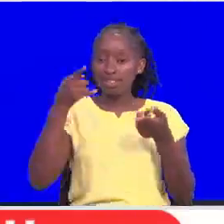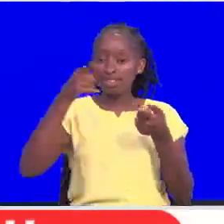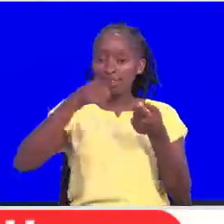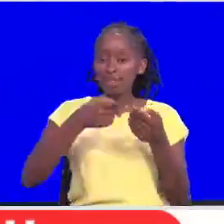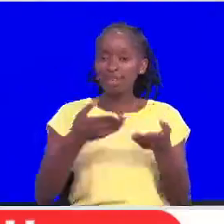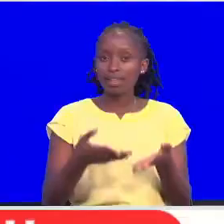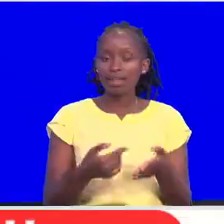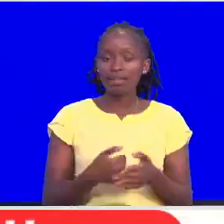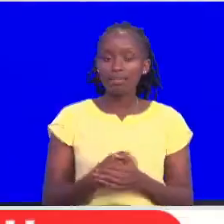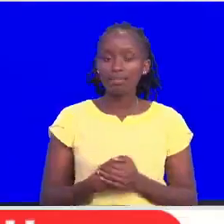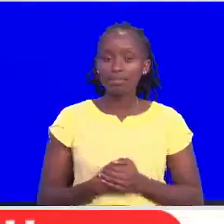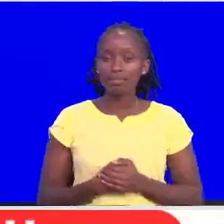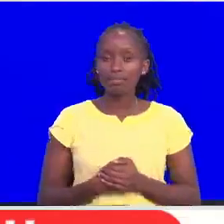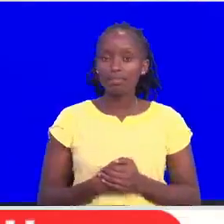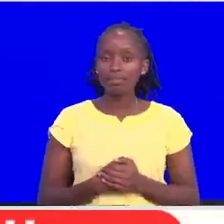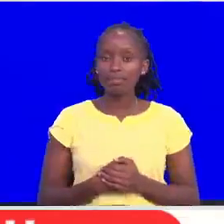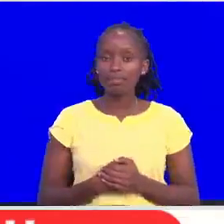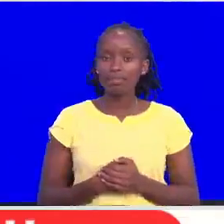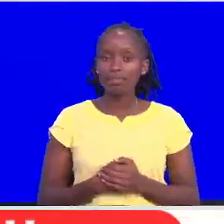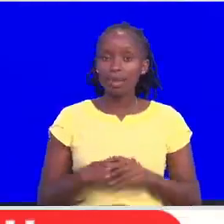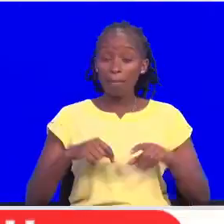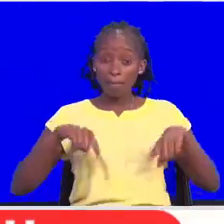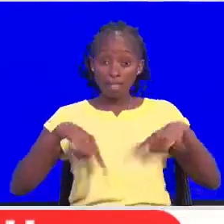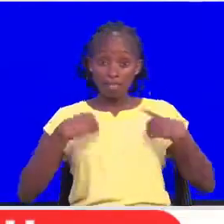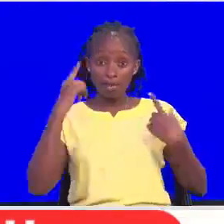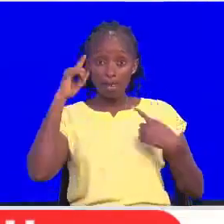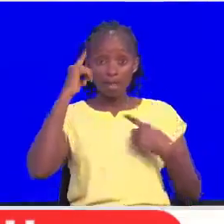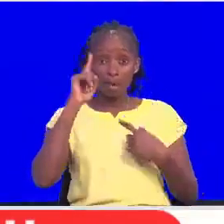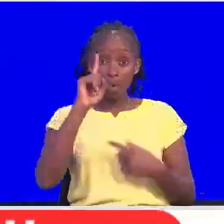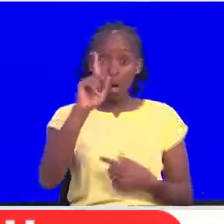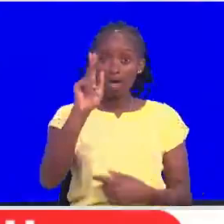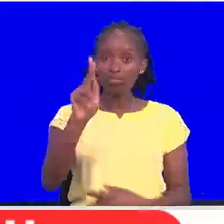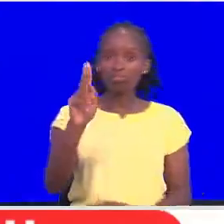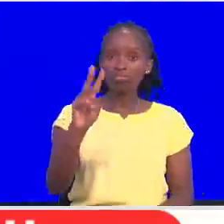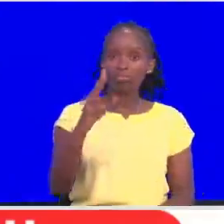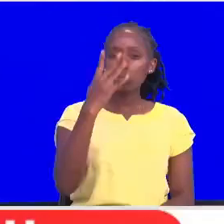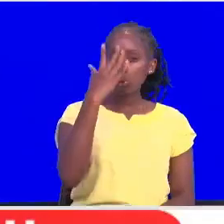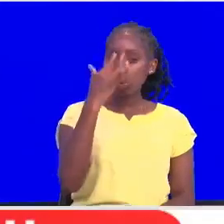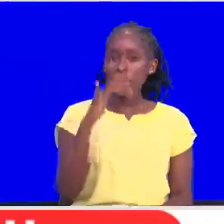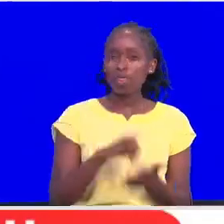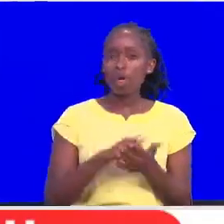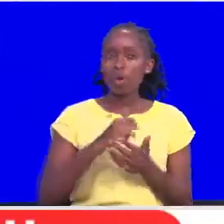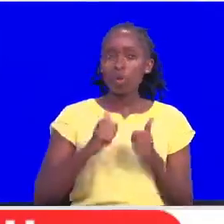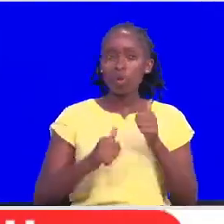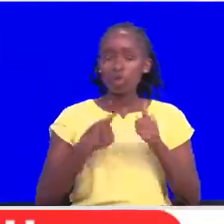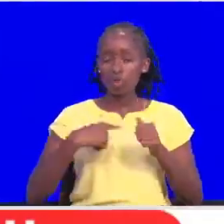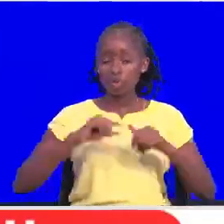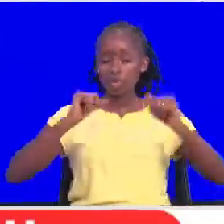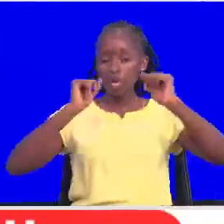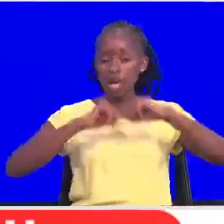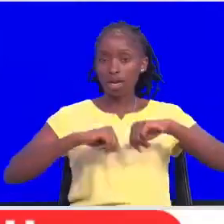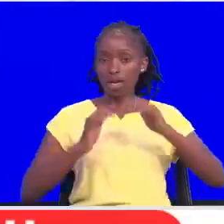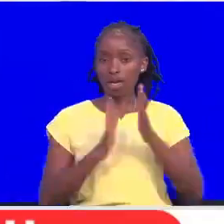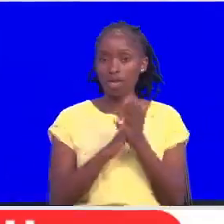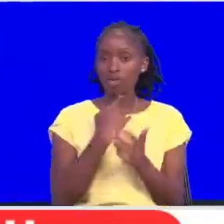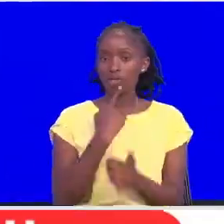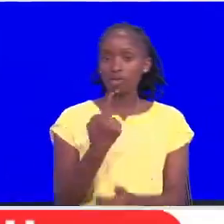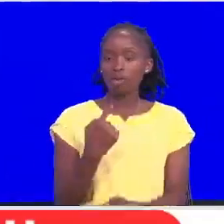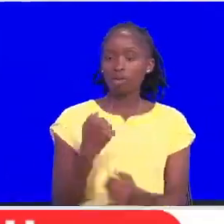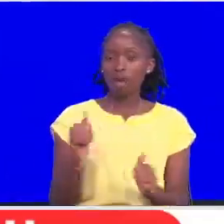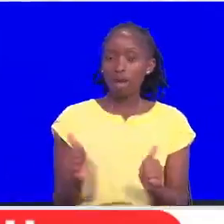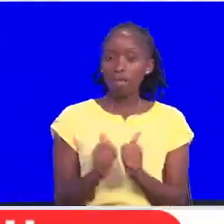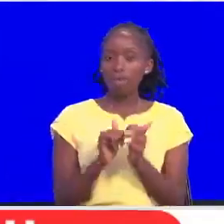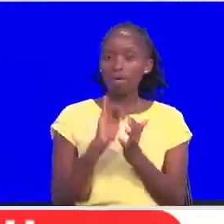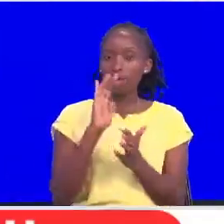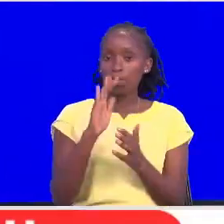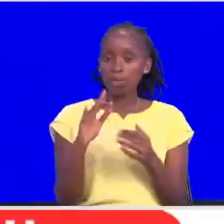kwa site, lakini kwa kulingana na mimi nilikuwa najua ni 1 kilometer, maana hiyo ndio tuliagana na hiyo ndio niliambiwa itawekwa. Kwa hivyo sijui kwa nini